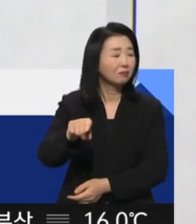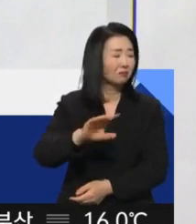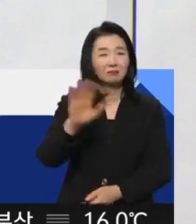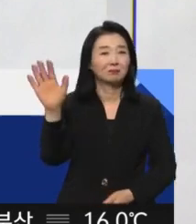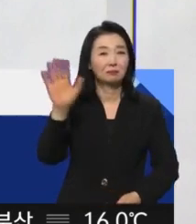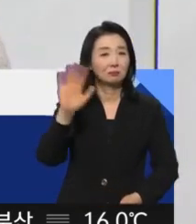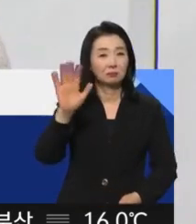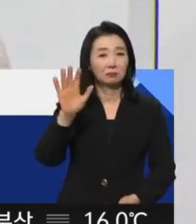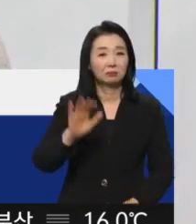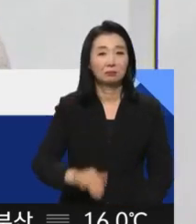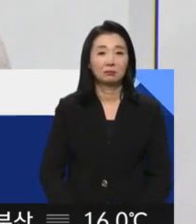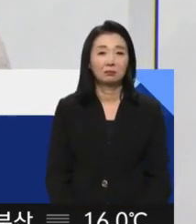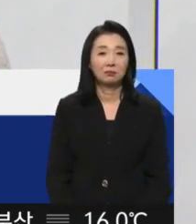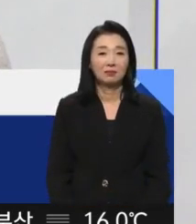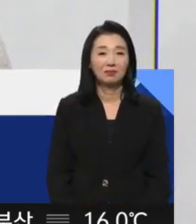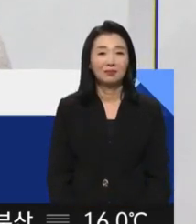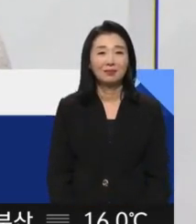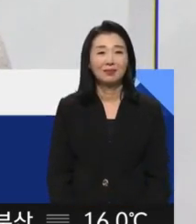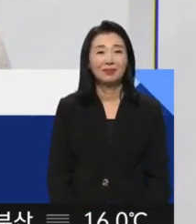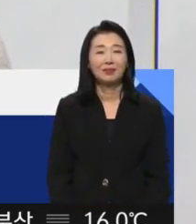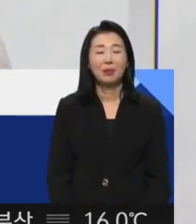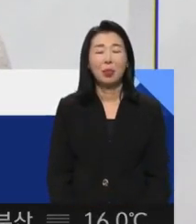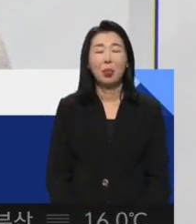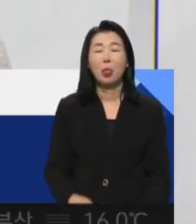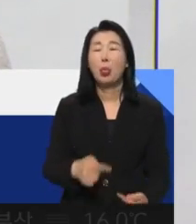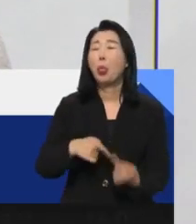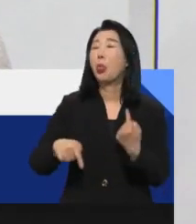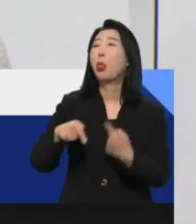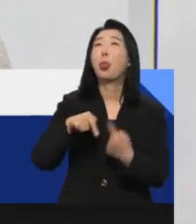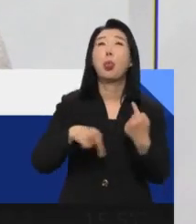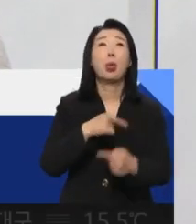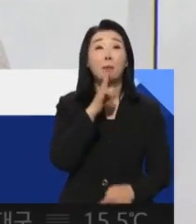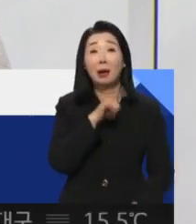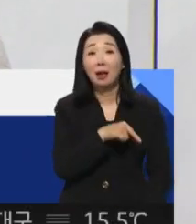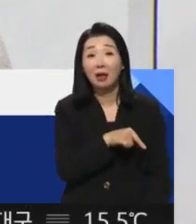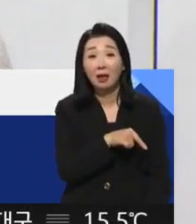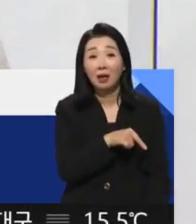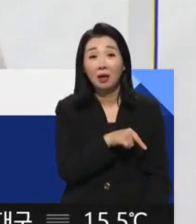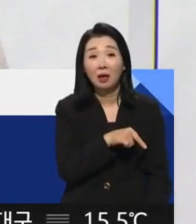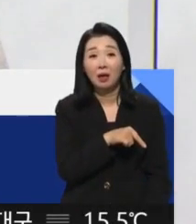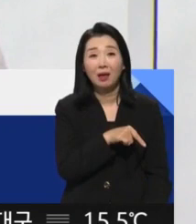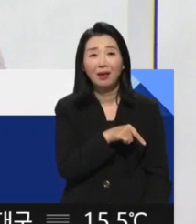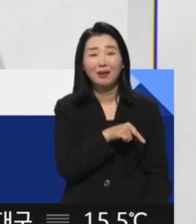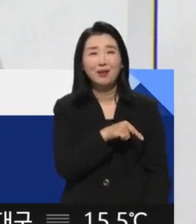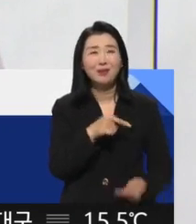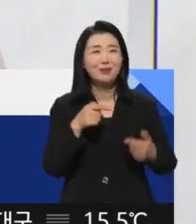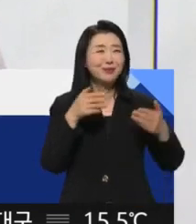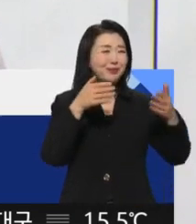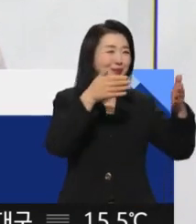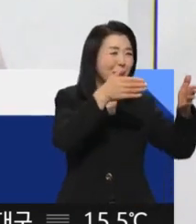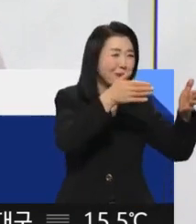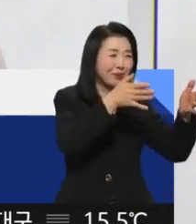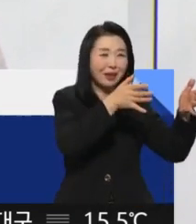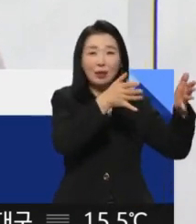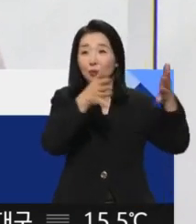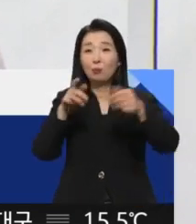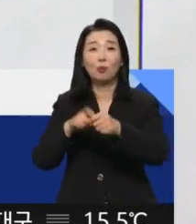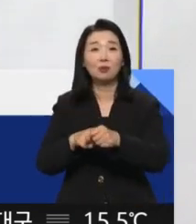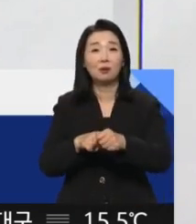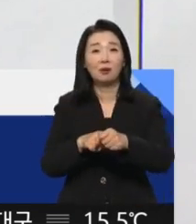것 같습니다. 딴청부리듯이 저런 이야기를 하니까 그 이목을 딴 데 돌리기 위해서 저러는가 싶기도